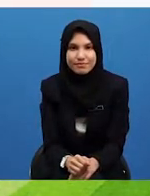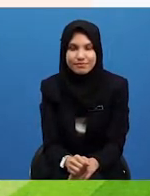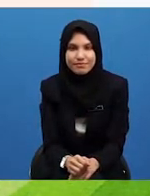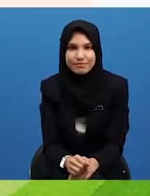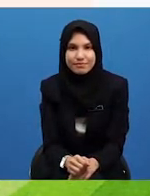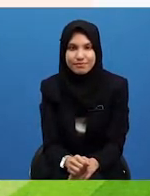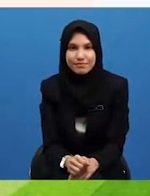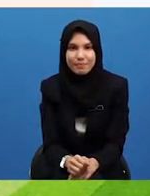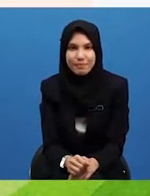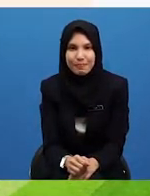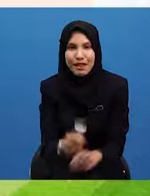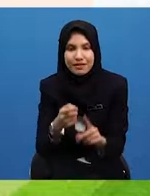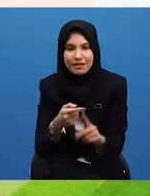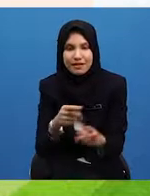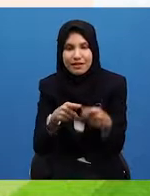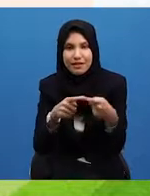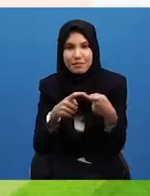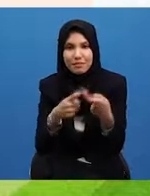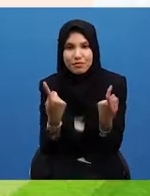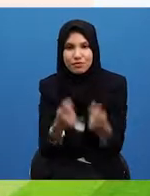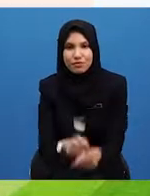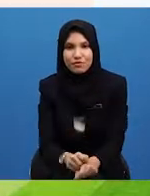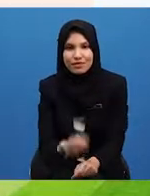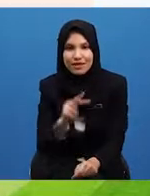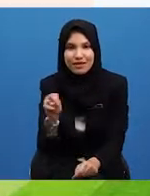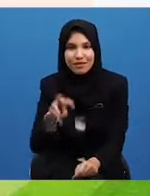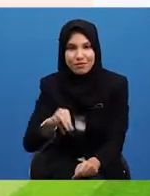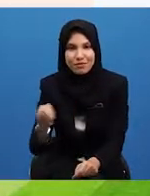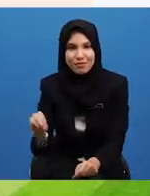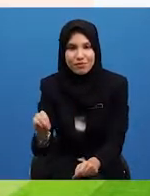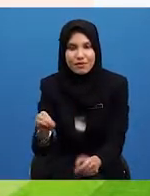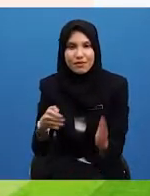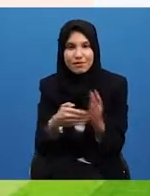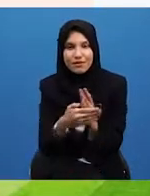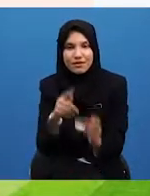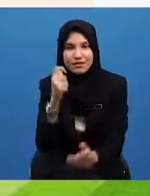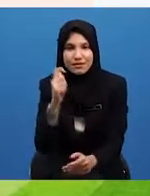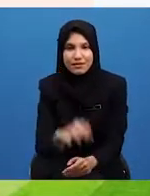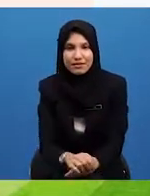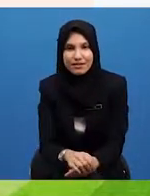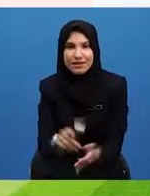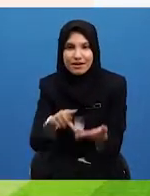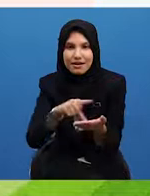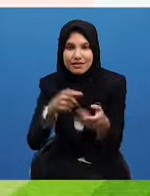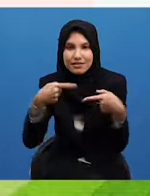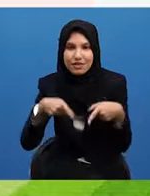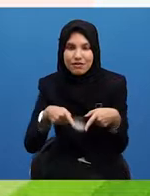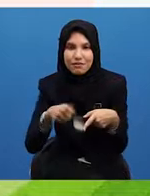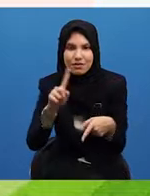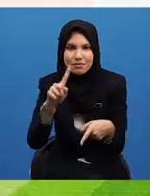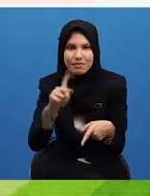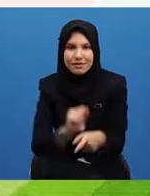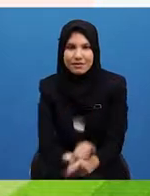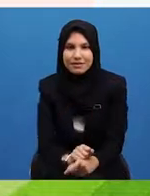menghilang dari keputusan yang murid baru oleh yg khas jawa banyak